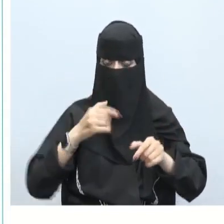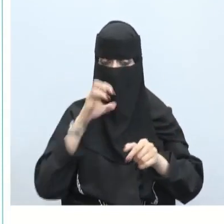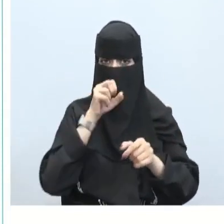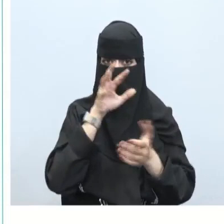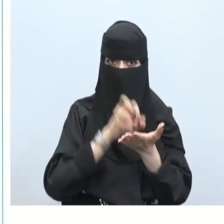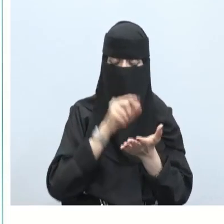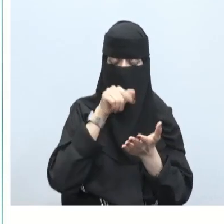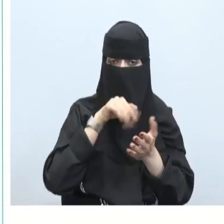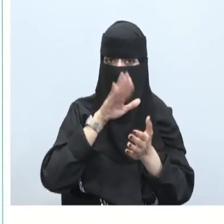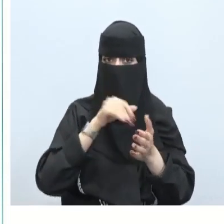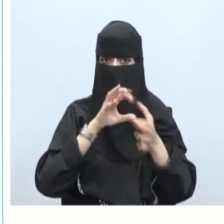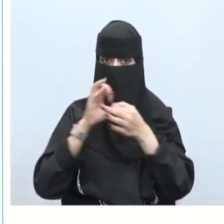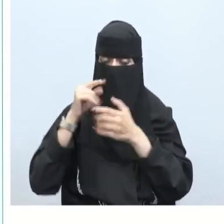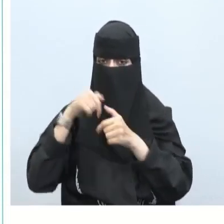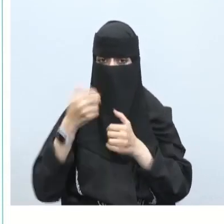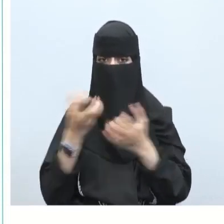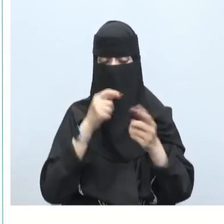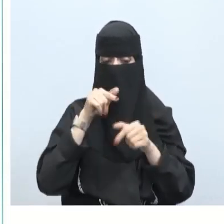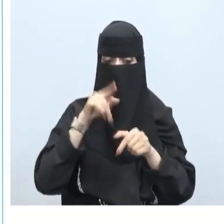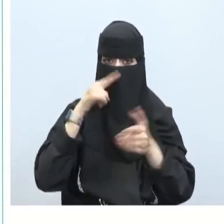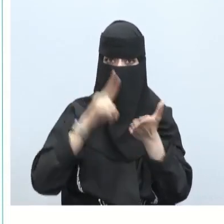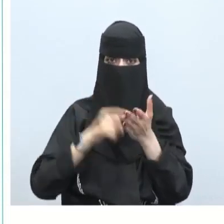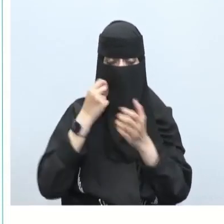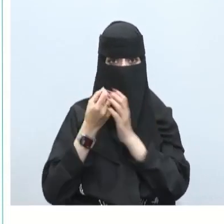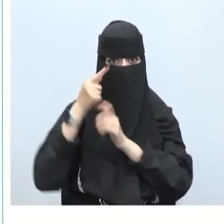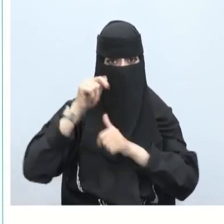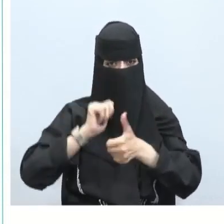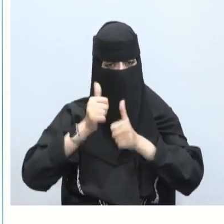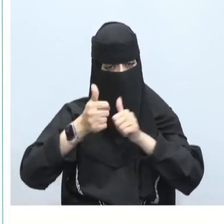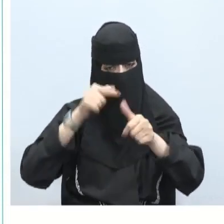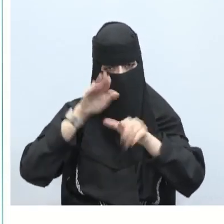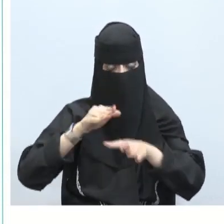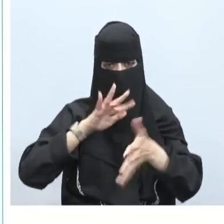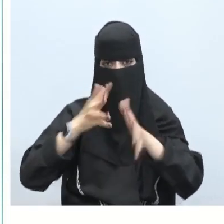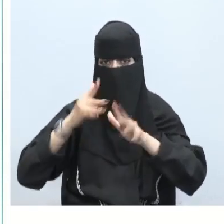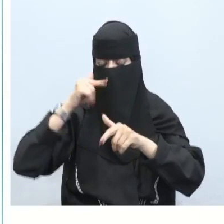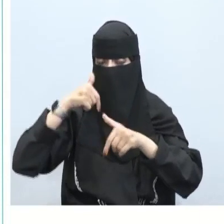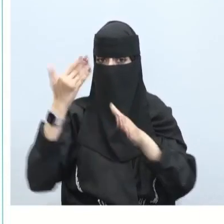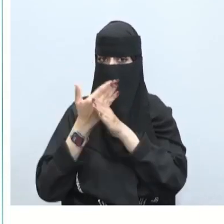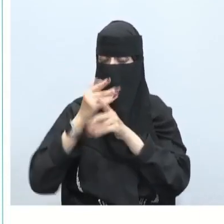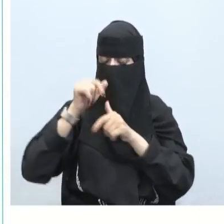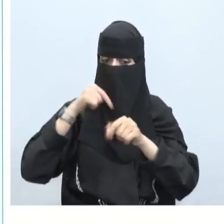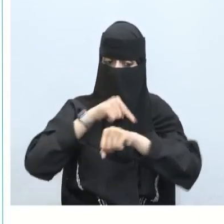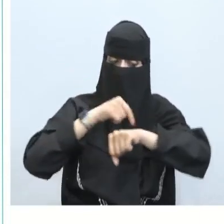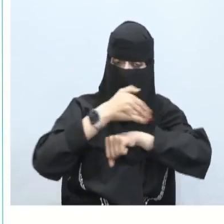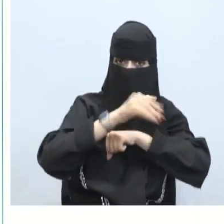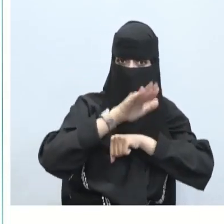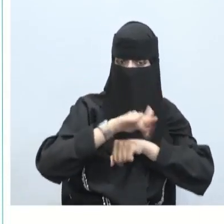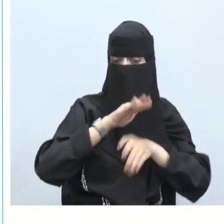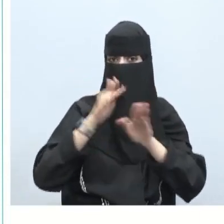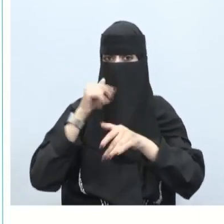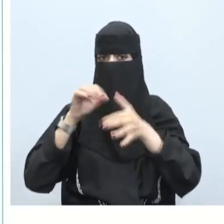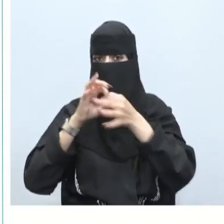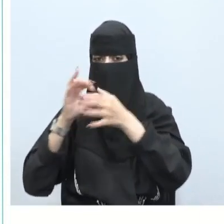وجود استراتيجيه لسلاسل الامداد ايضا لابد ان نتوقع التحدي الذي قد يحدث بسبب التاخ بسبب